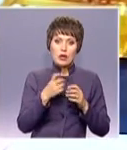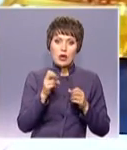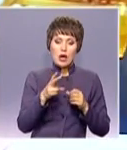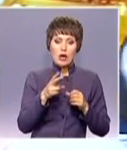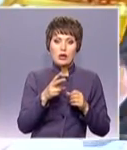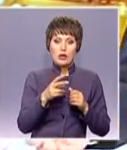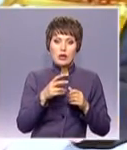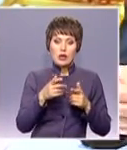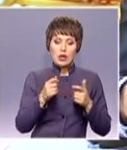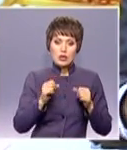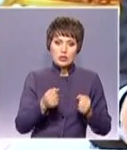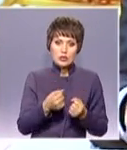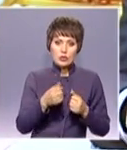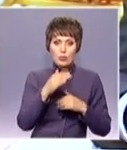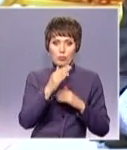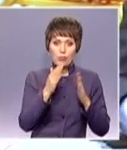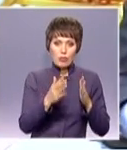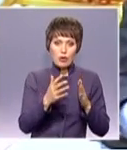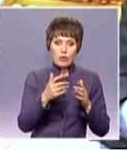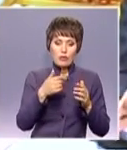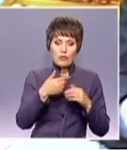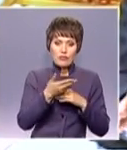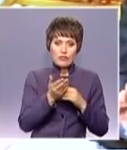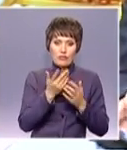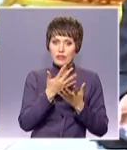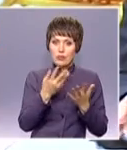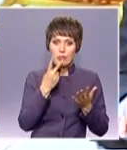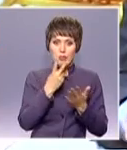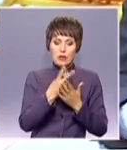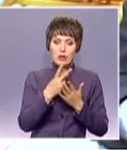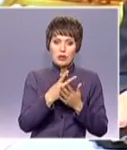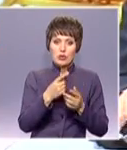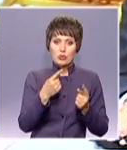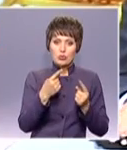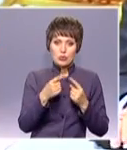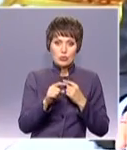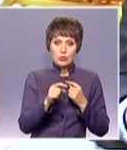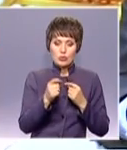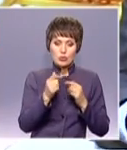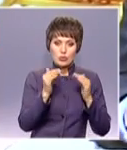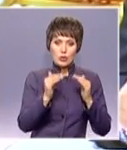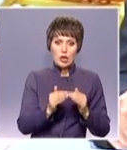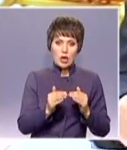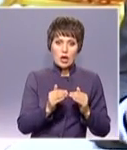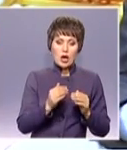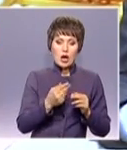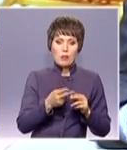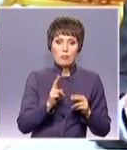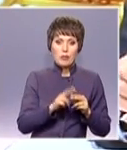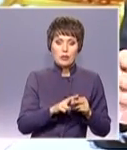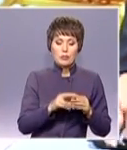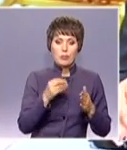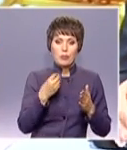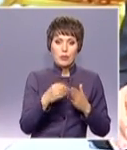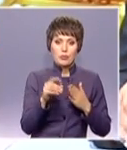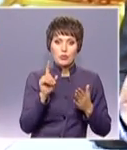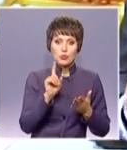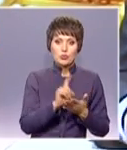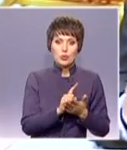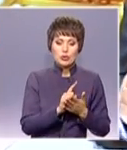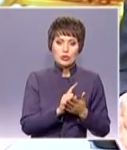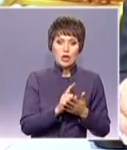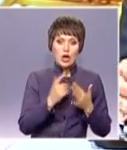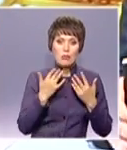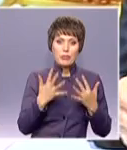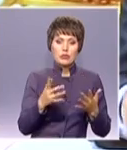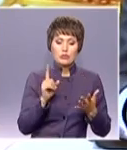реализуются упаковки, неупаковки и так далее. Это уже показатель немножко низкий, поэтому покупатель должен или